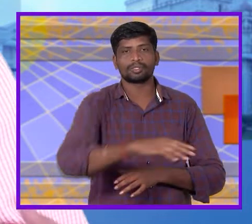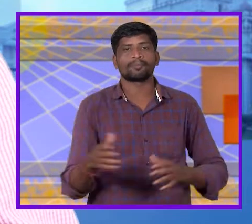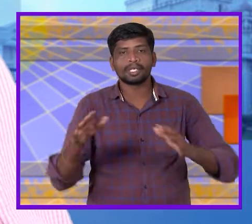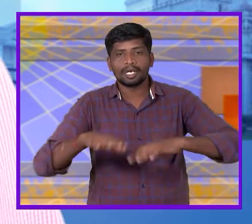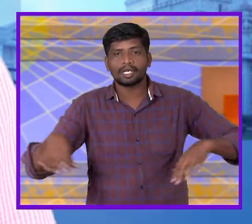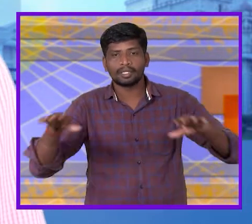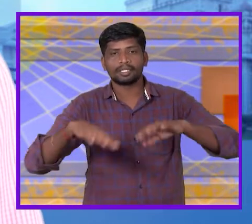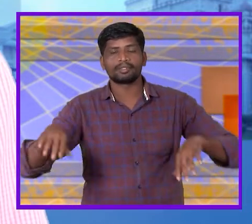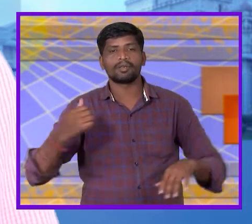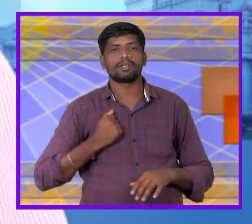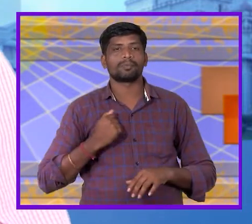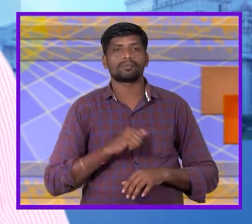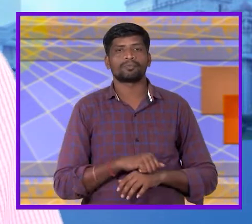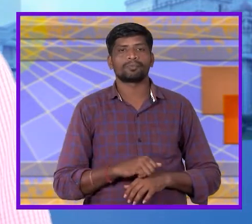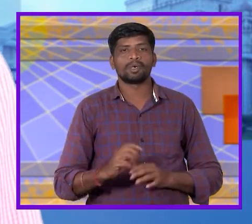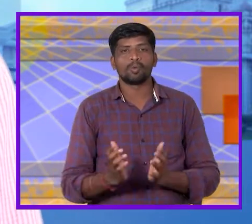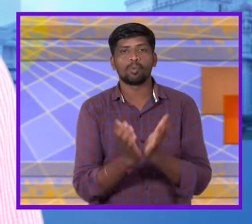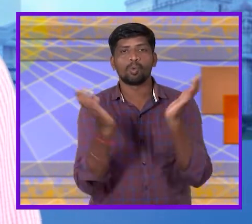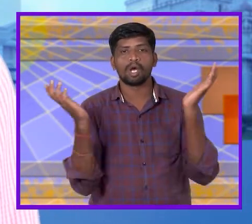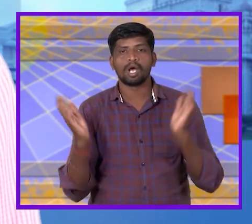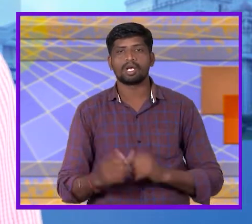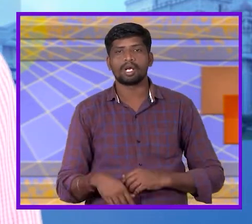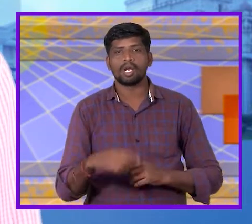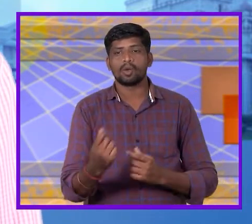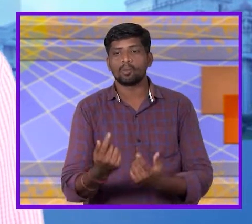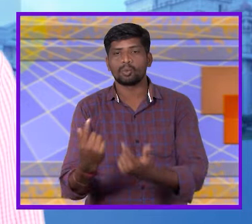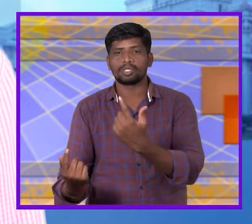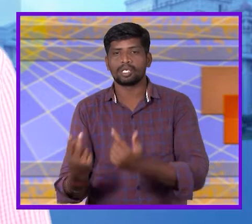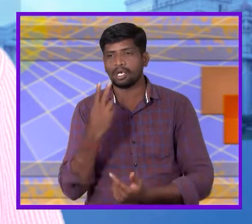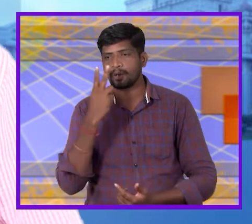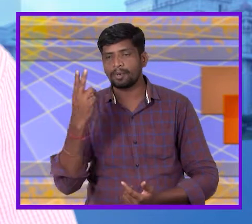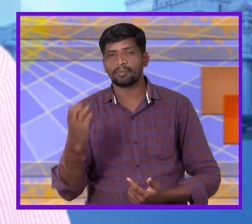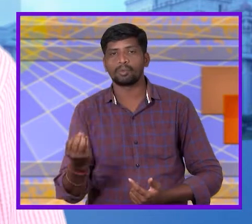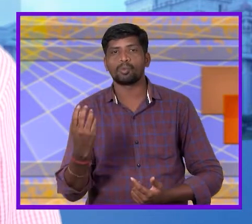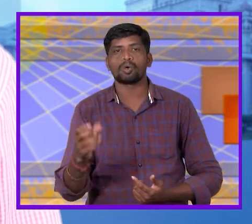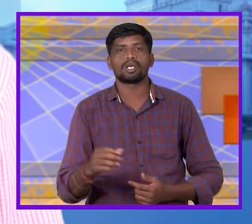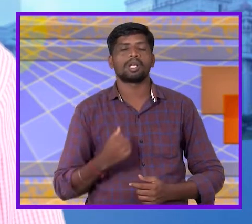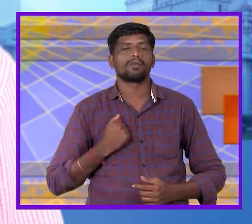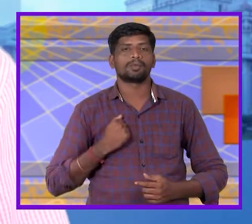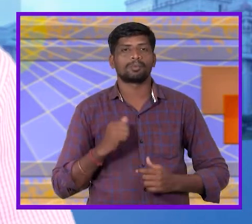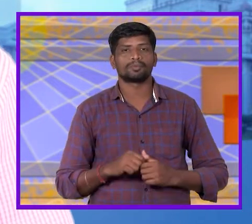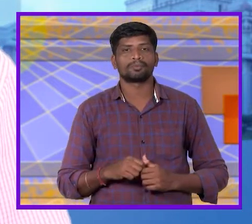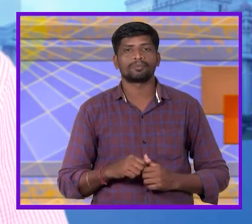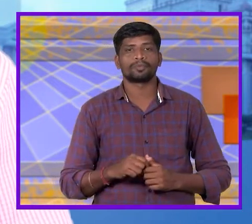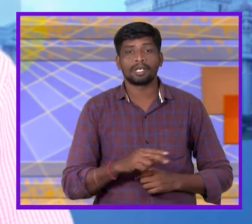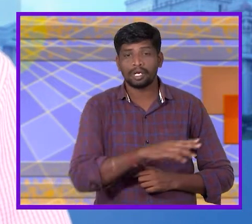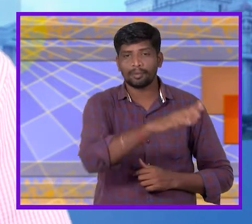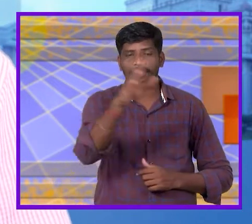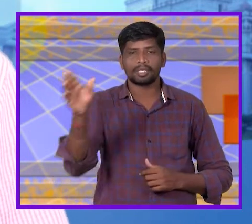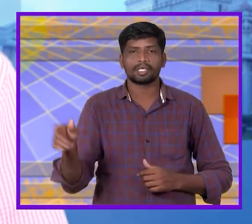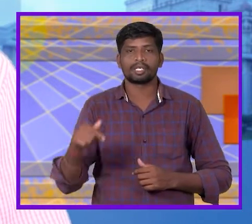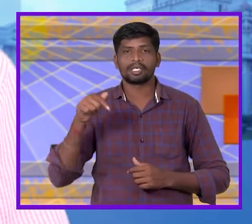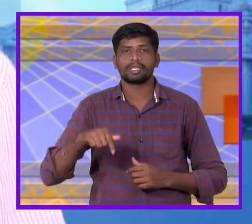இதெல்லாம் எல்லாருக்கும் பிடிக்கும். பூங்காக்களை கண்டு மகிழ்ச்சி அடைவது, இது எல்லாருக்கும் பிடிக்கும். நாம் இன்றைக்கி